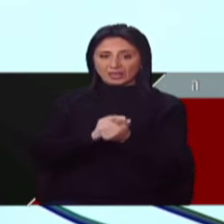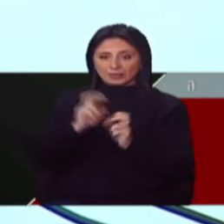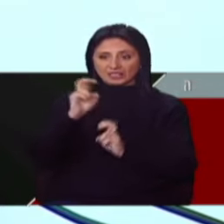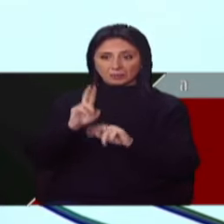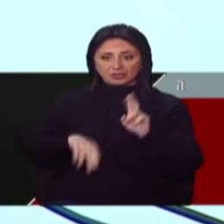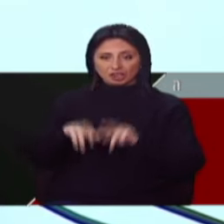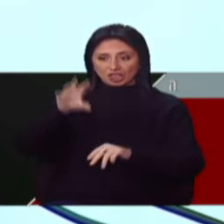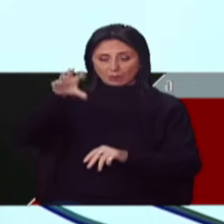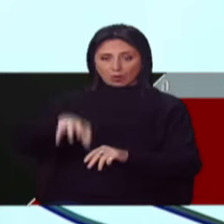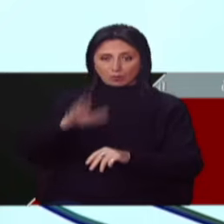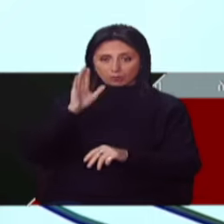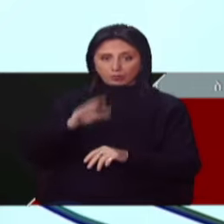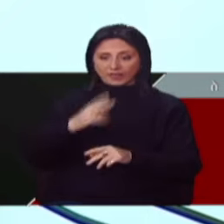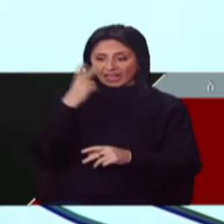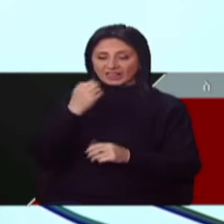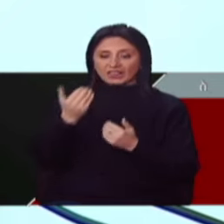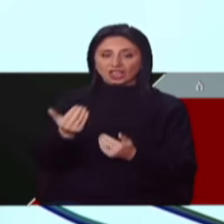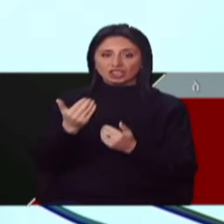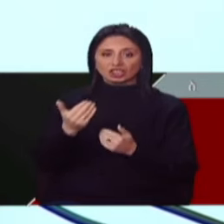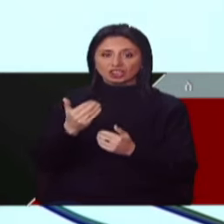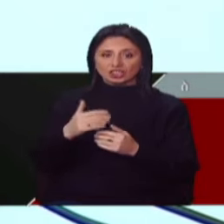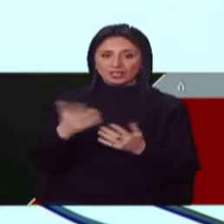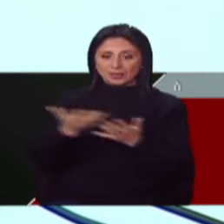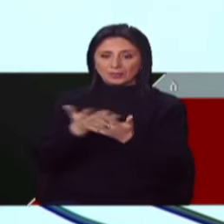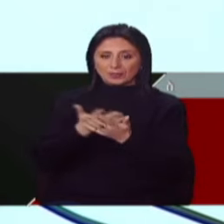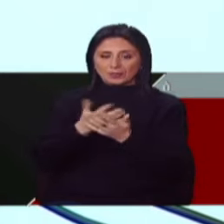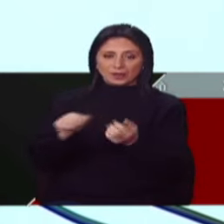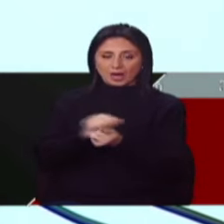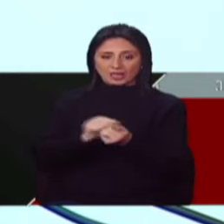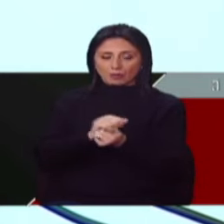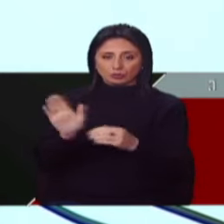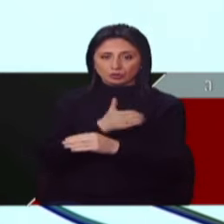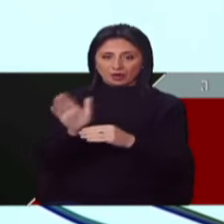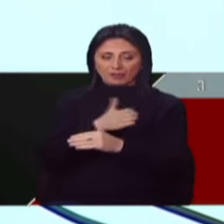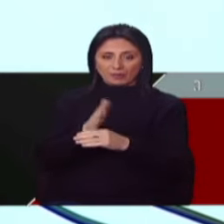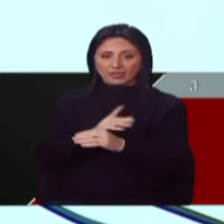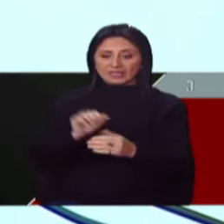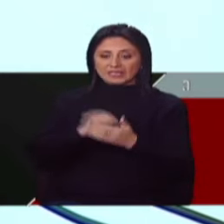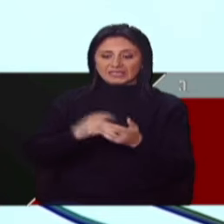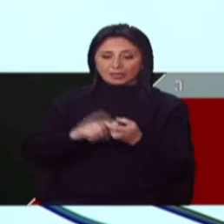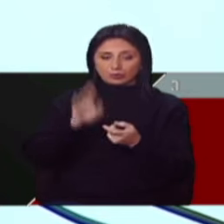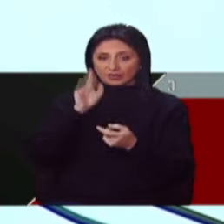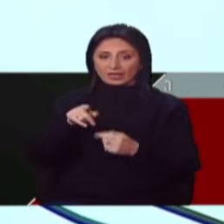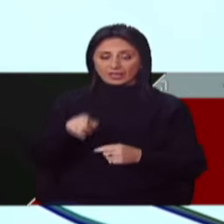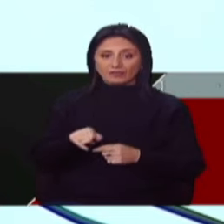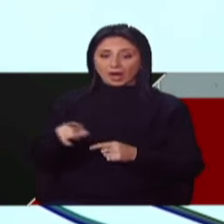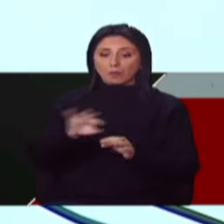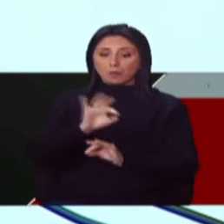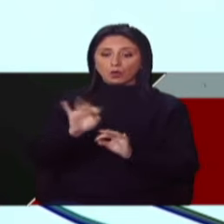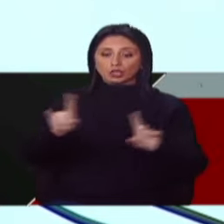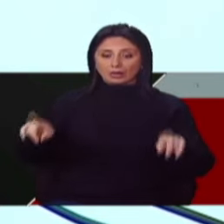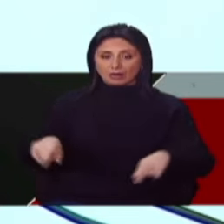საწარმოს მშენებლობა, რაც ფაქტობრივად ნარჩენების სეპარაციისა და გადამუშავების დაწყების საფუძველი იქნება. ამ